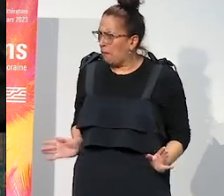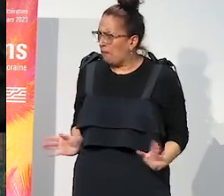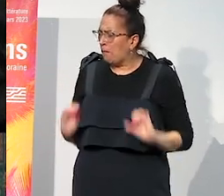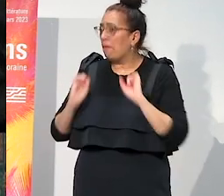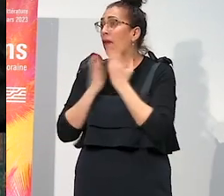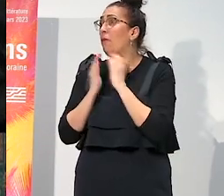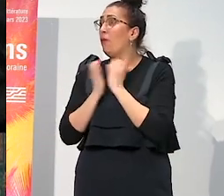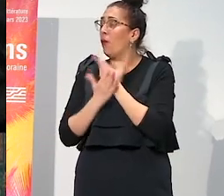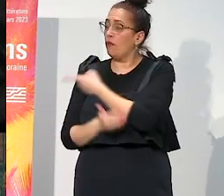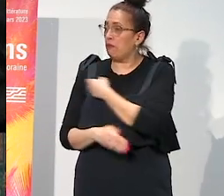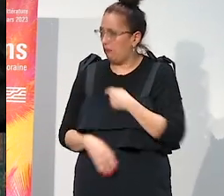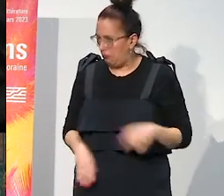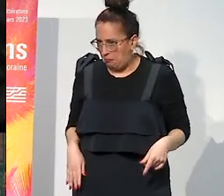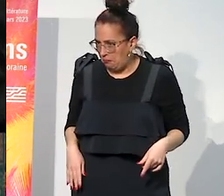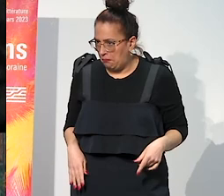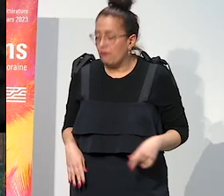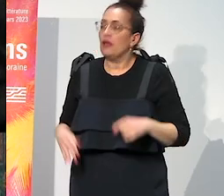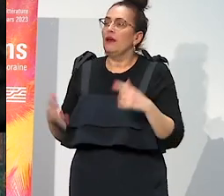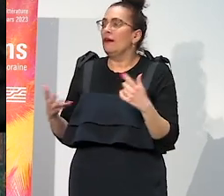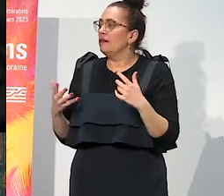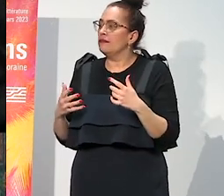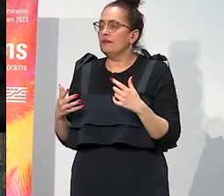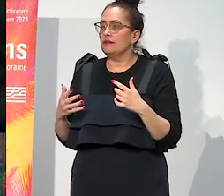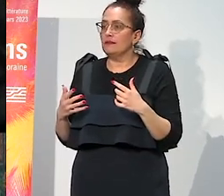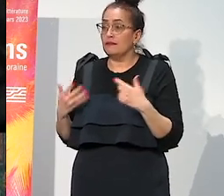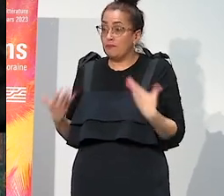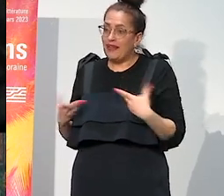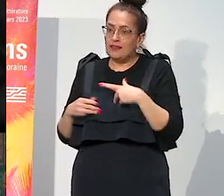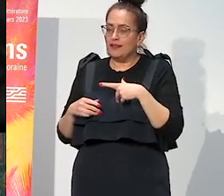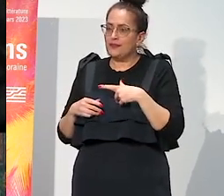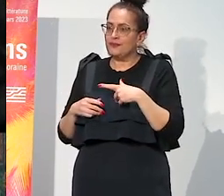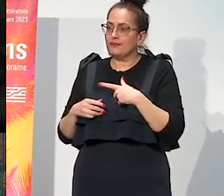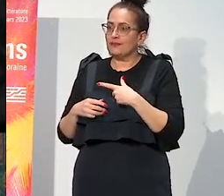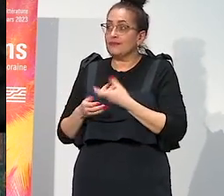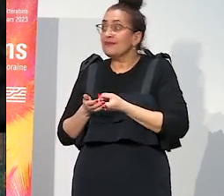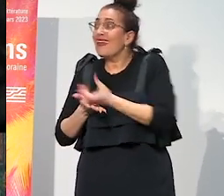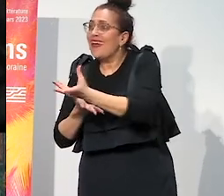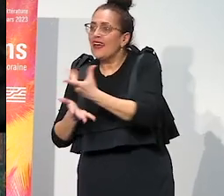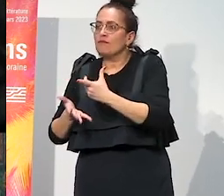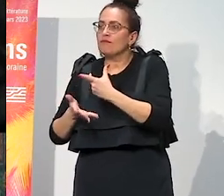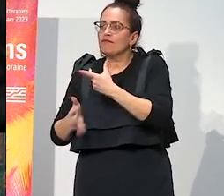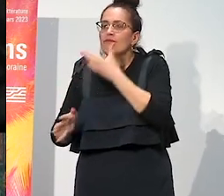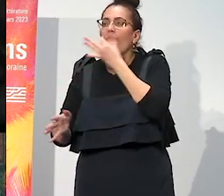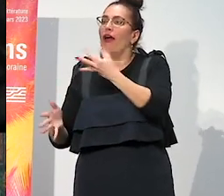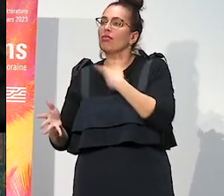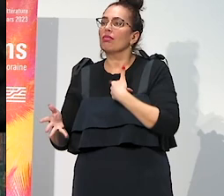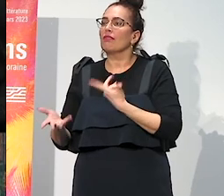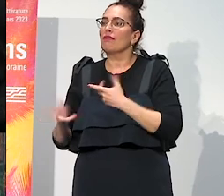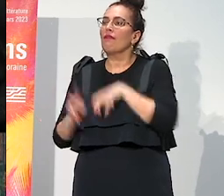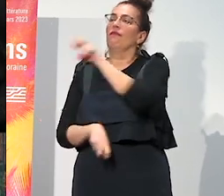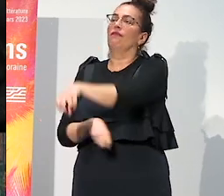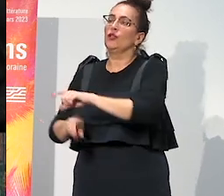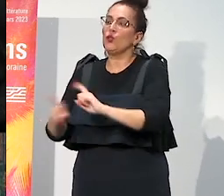En fait, je ne vais pas divulgâcher quoi que ce soit, mais effectivement, le titre est expliqué qu'à la fin, et il va y